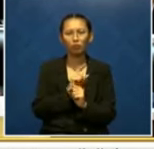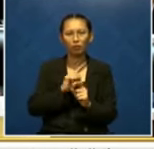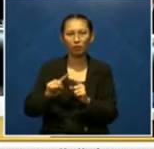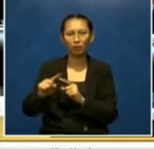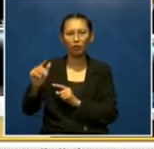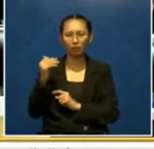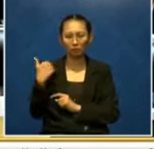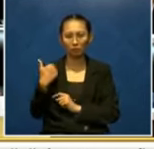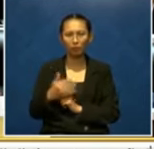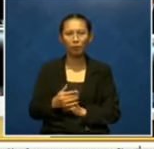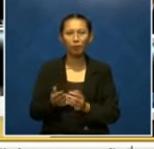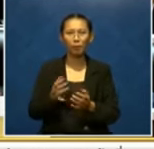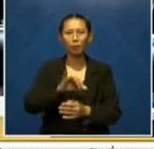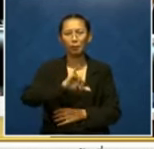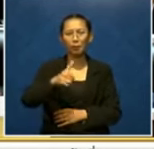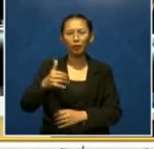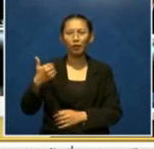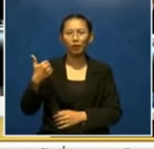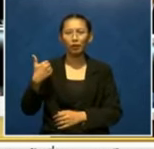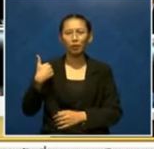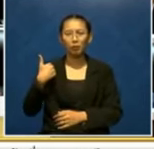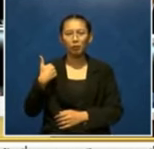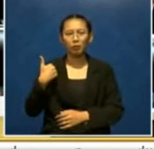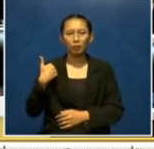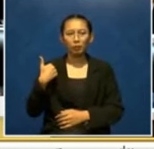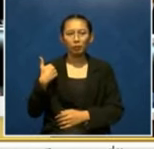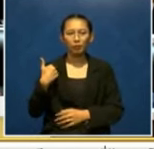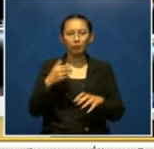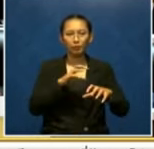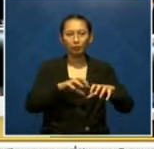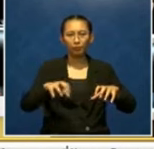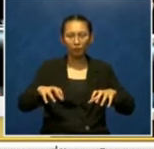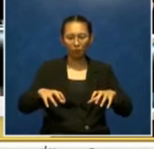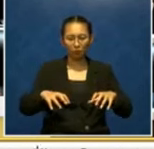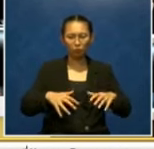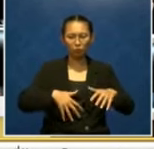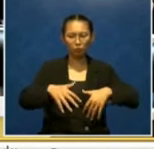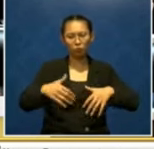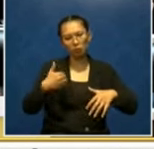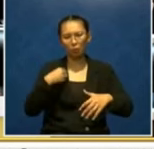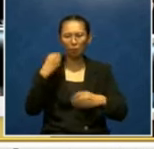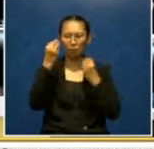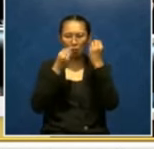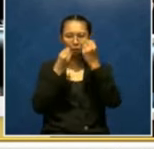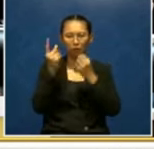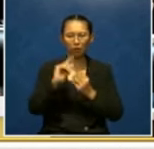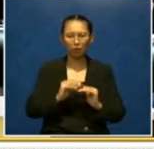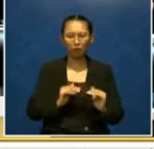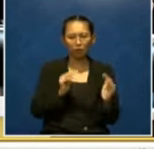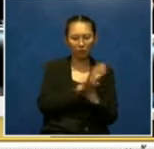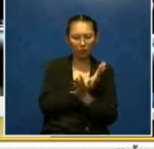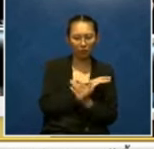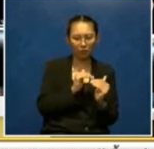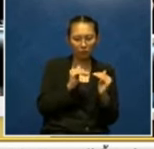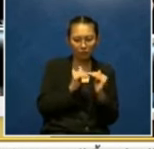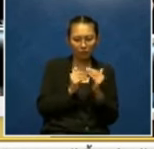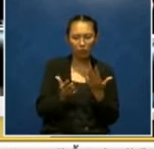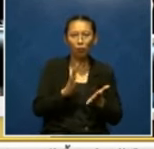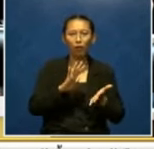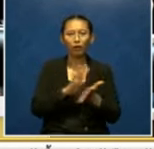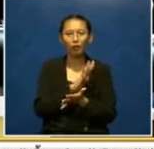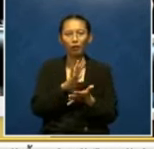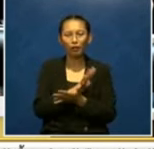ะและในบางพื้นที่นะคะท่านประธานชาวบ้านยังมีความสับสนค่ะในการออกเอกสารสิทธิ์หรือออกโฉนดที่ดินในพื้น